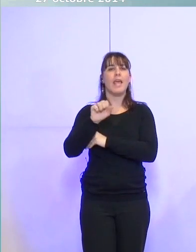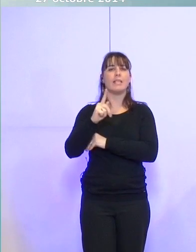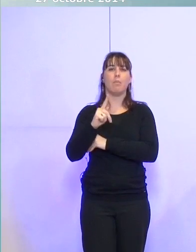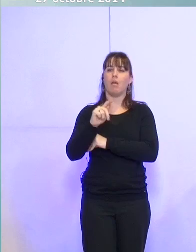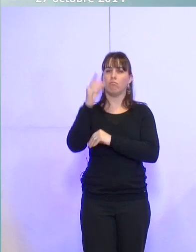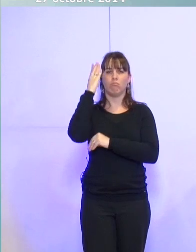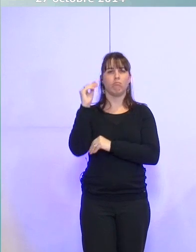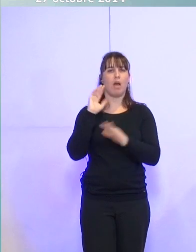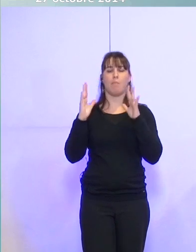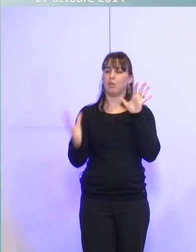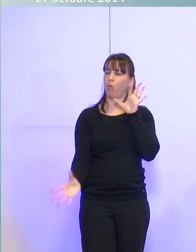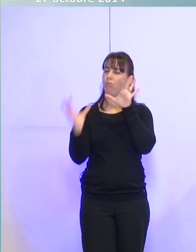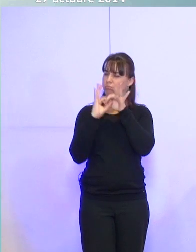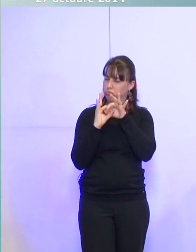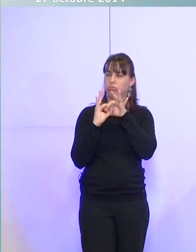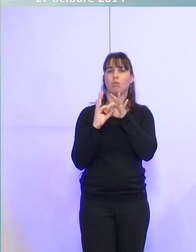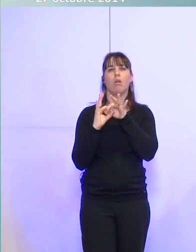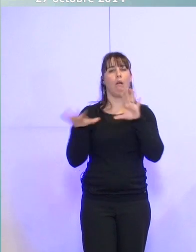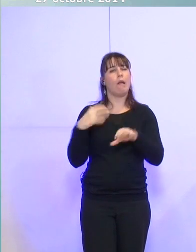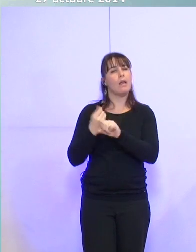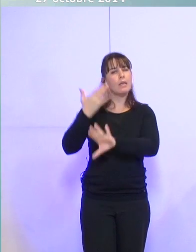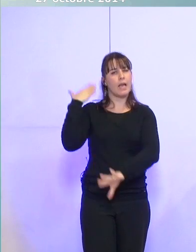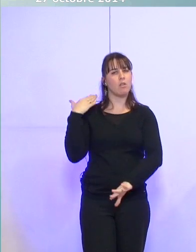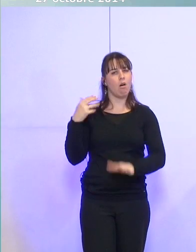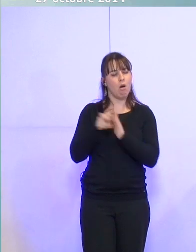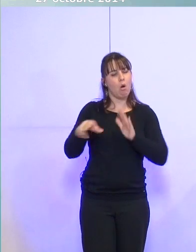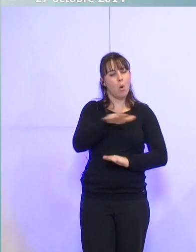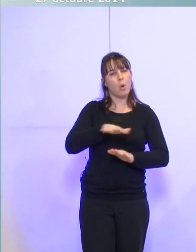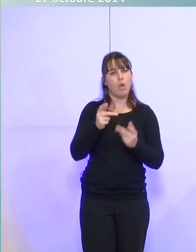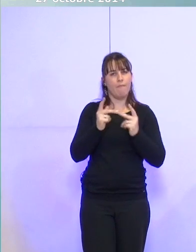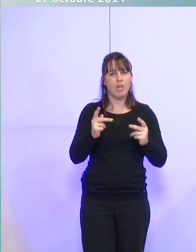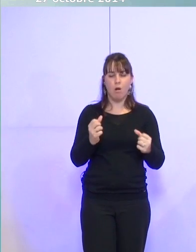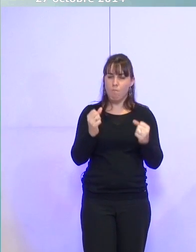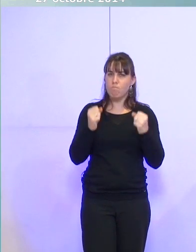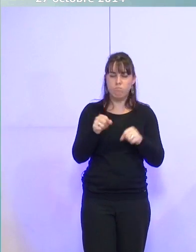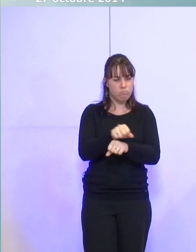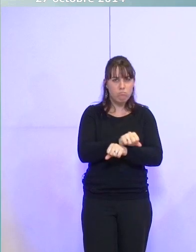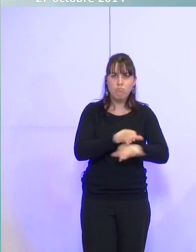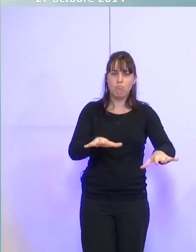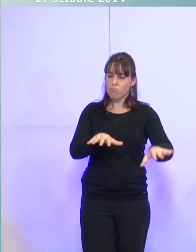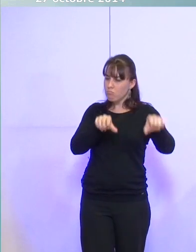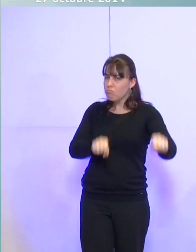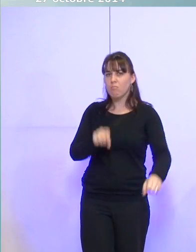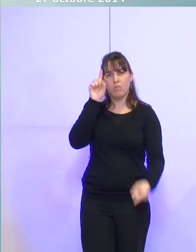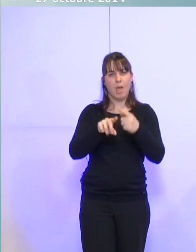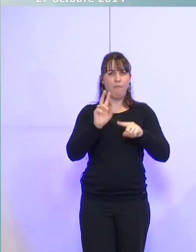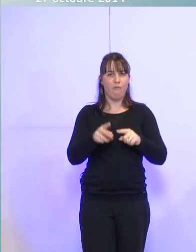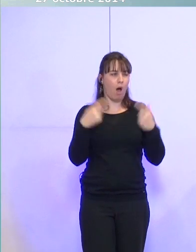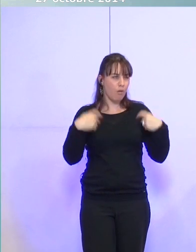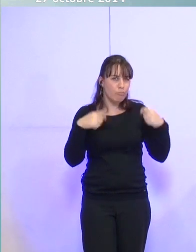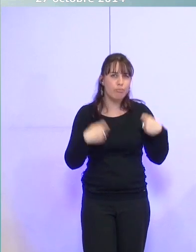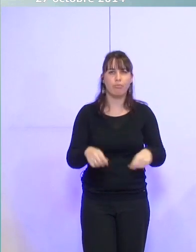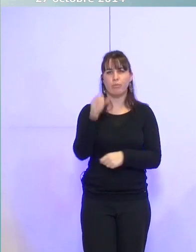Alpexpo, nous étions en effet dans un contexte où Grenoble restait une ville extrêmement forte sur la question des foires, des congrès et des